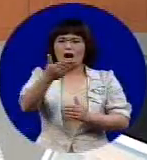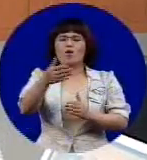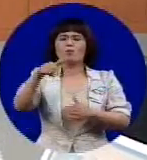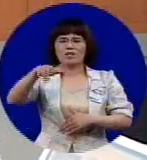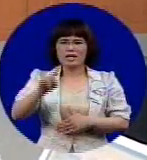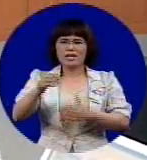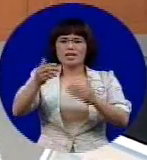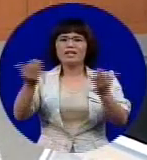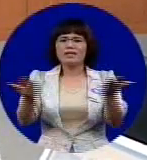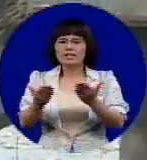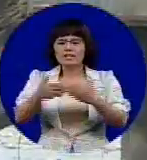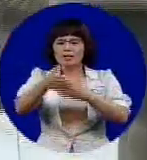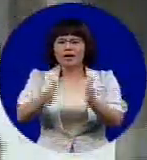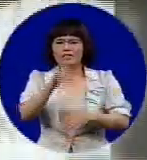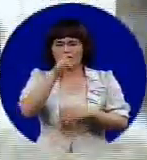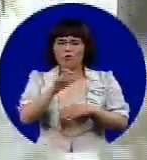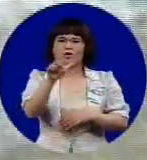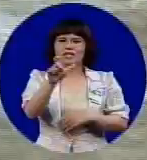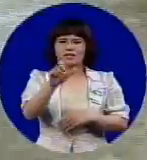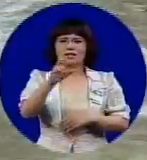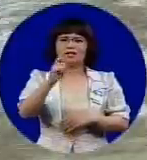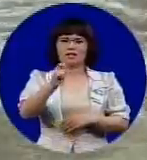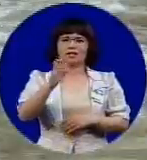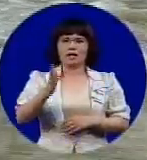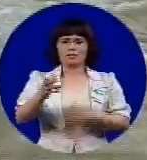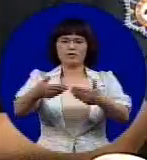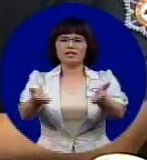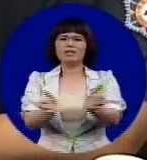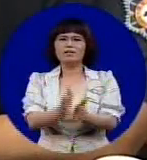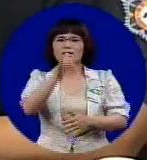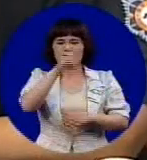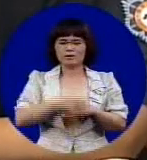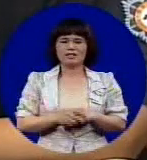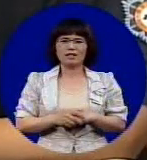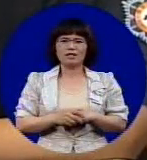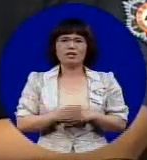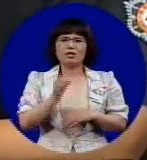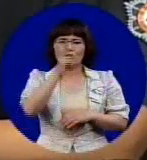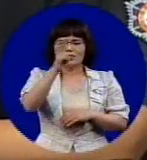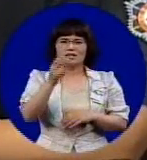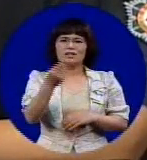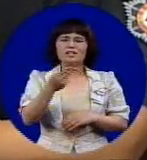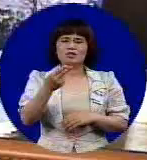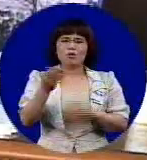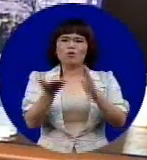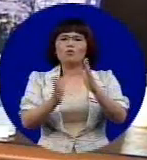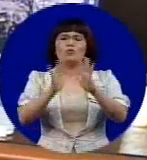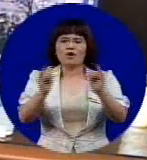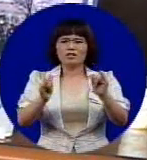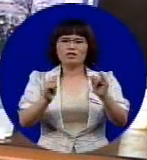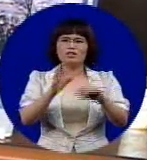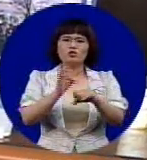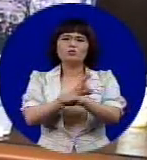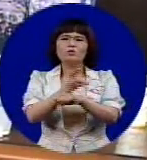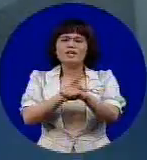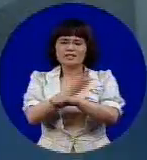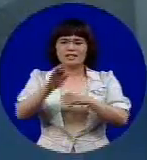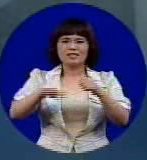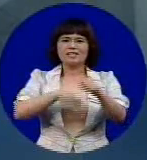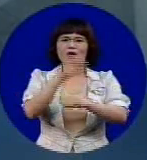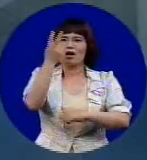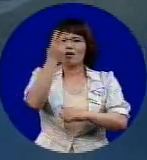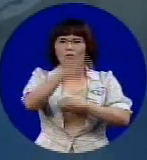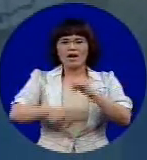재난대응부서와 9개 실무반을 편성하고 15개 TF팀을 가동합니다. 용인시 2천여 공무원들은